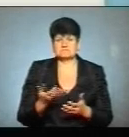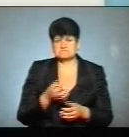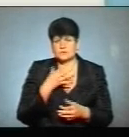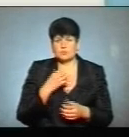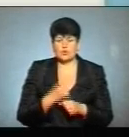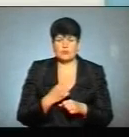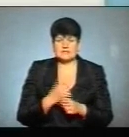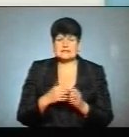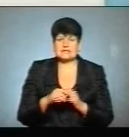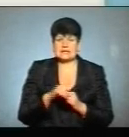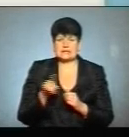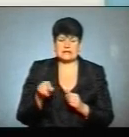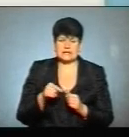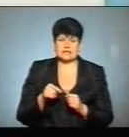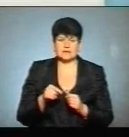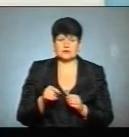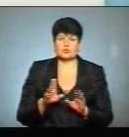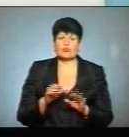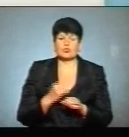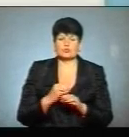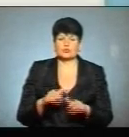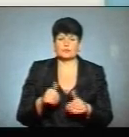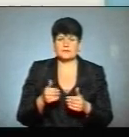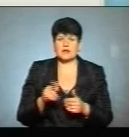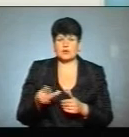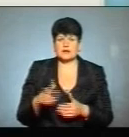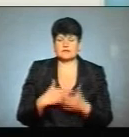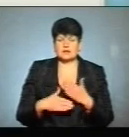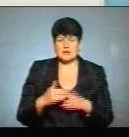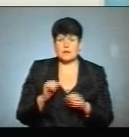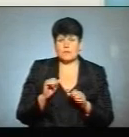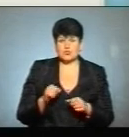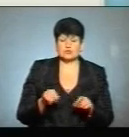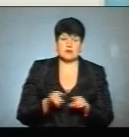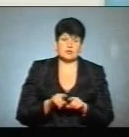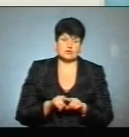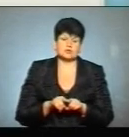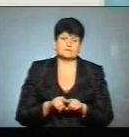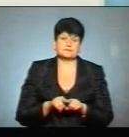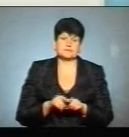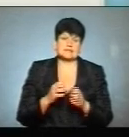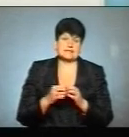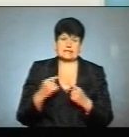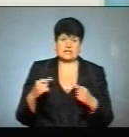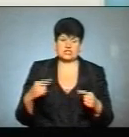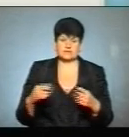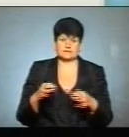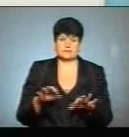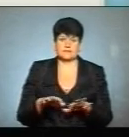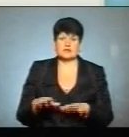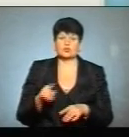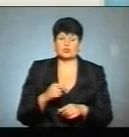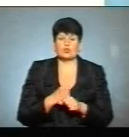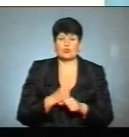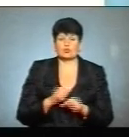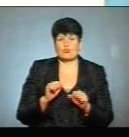тільки серед тих вакансій, які пропонують роботодавці для осіб з інвалідності, але й також серед інших вакансій на ту роботу, яку вони